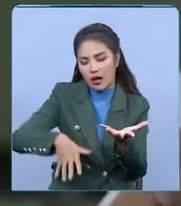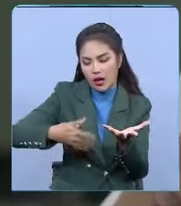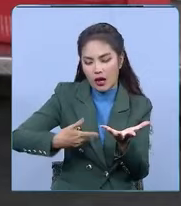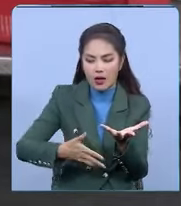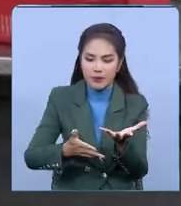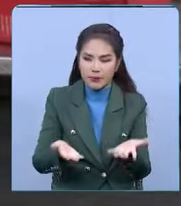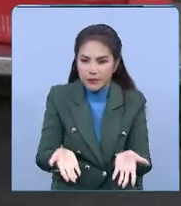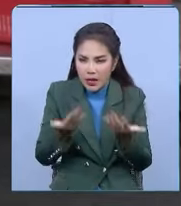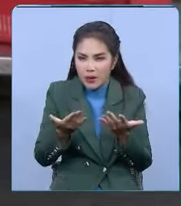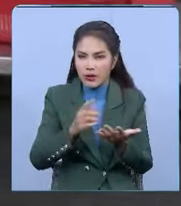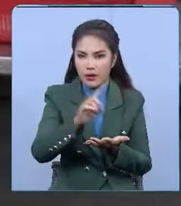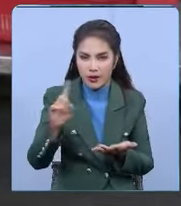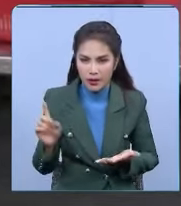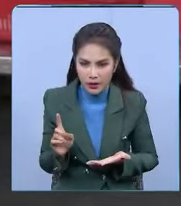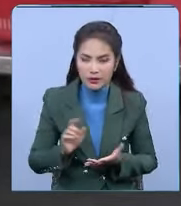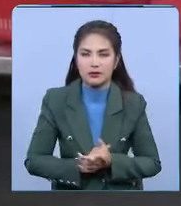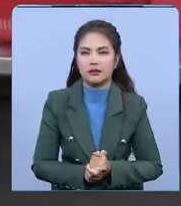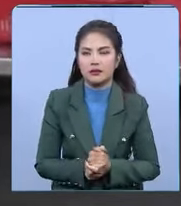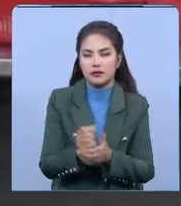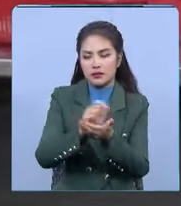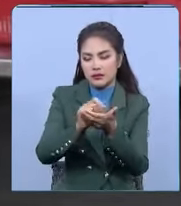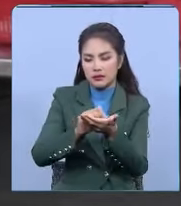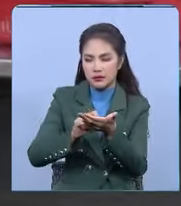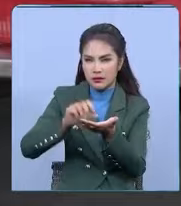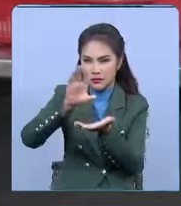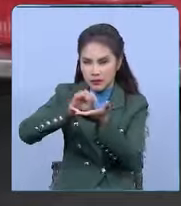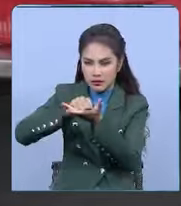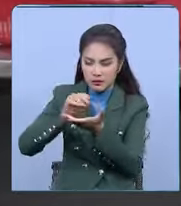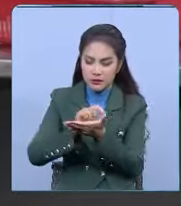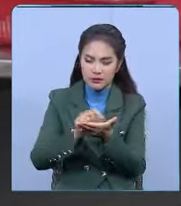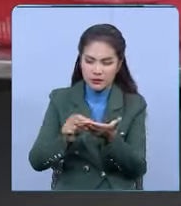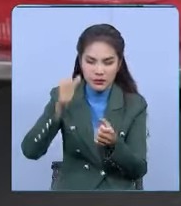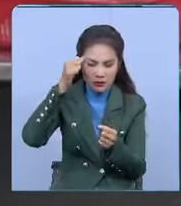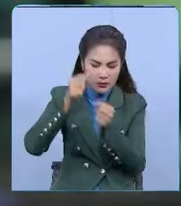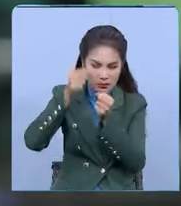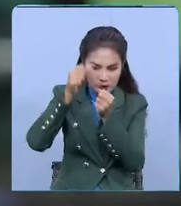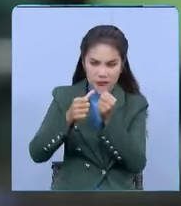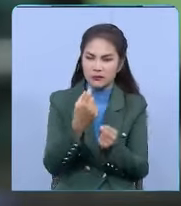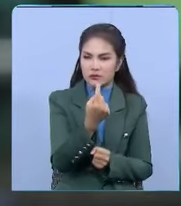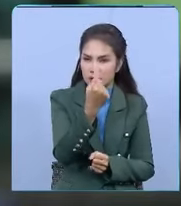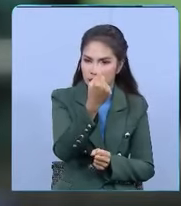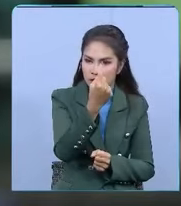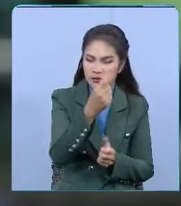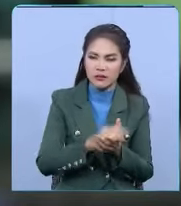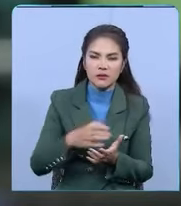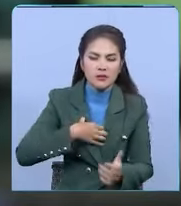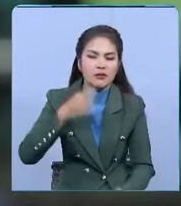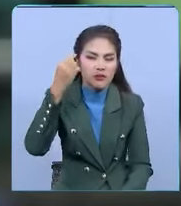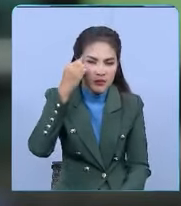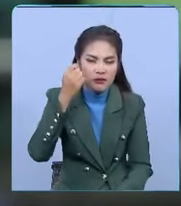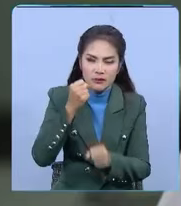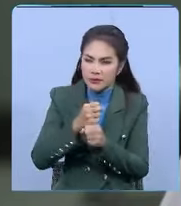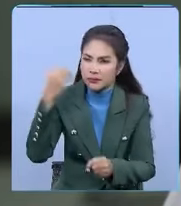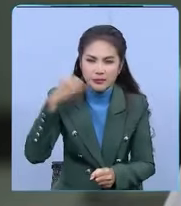ยนะ และสูตรนี่คือเรามีจดสูตรไหมหรือว่าครูพักรักจำดูแล้วก็จำเอาเลยอยากรู้ว่าเมนูที่ท่านทำบ่อยที่สุ